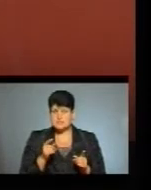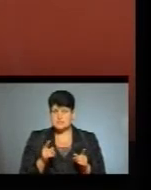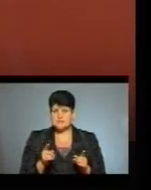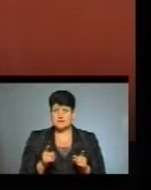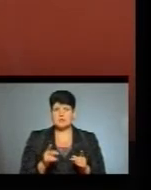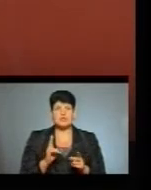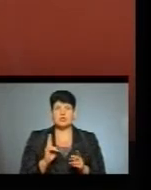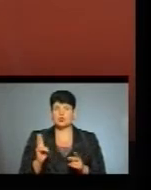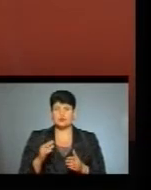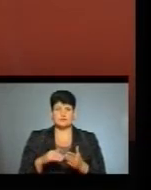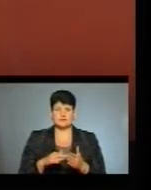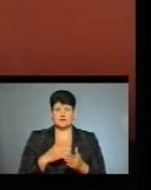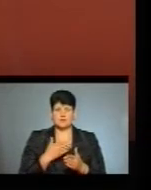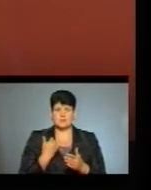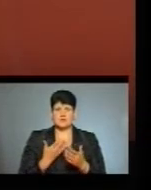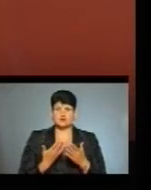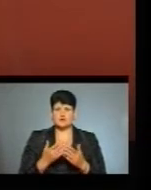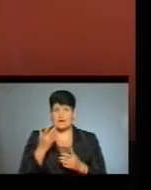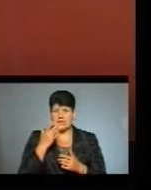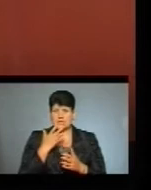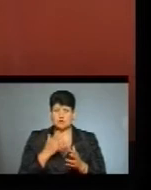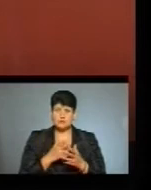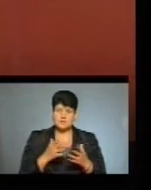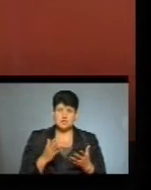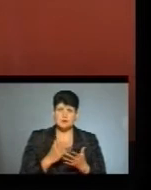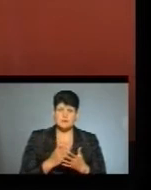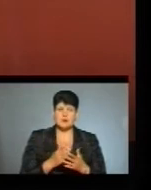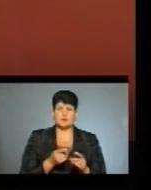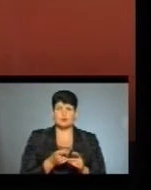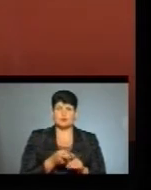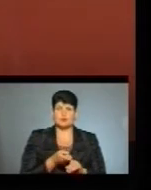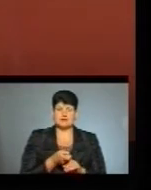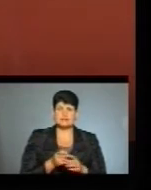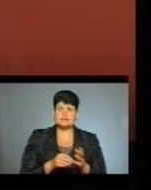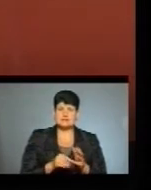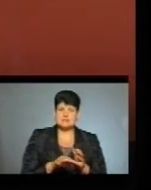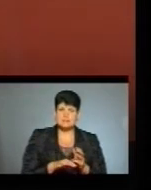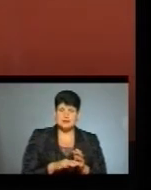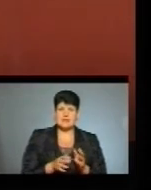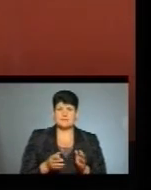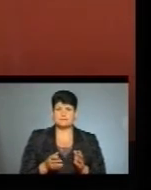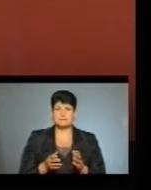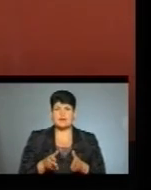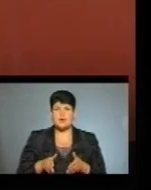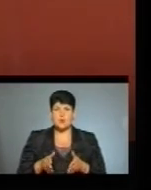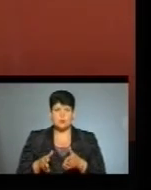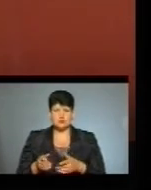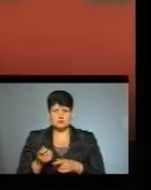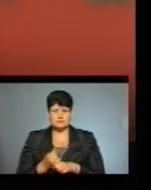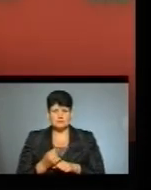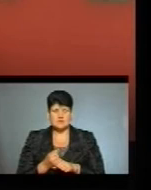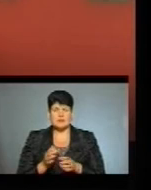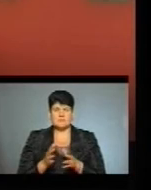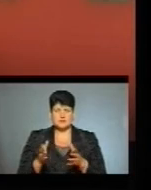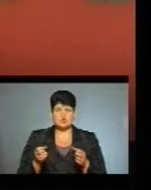Також ніхто не відміняв, якщо літом більше ми маємо контакту з землею, більше ми десь там пораємося на городах, і більший